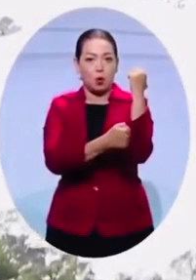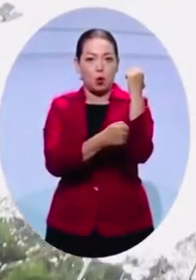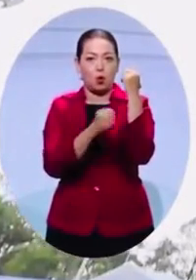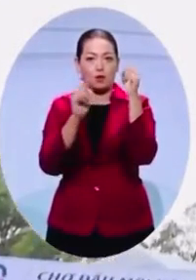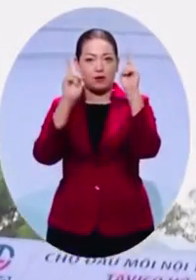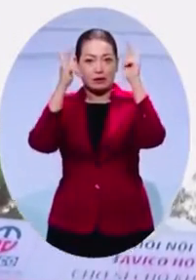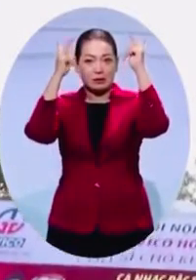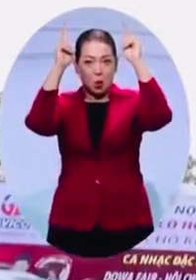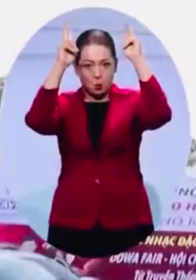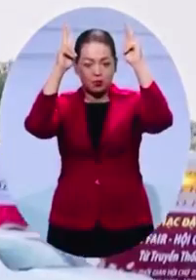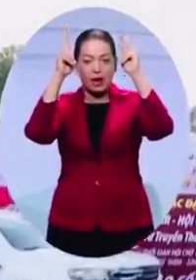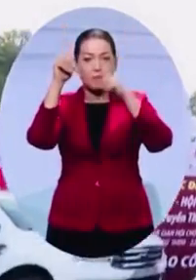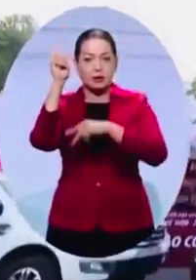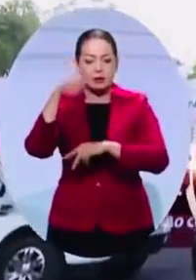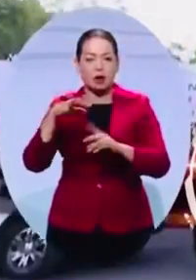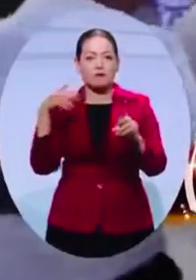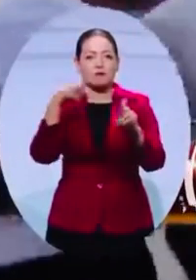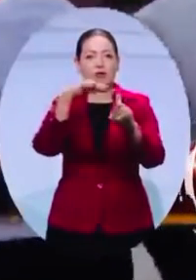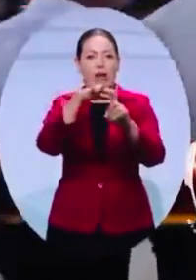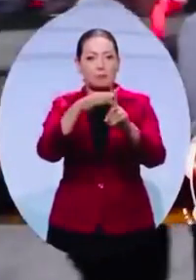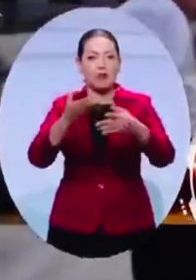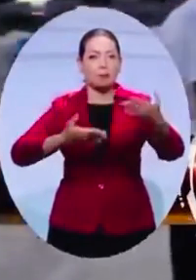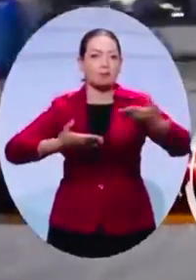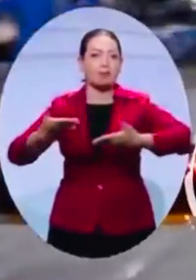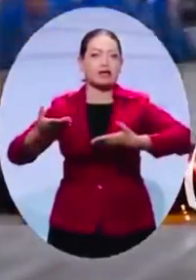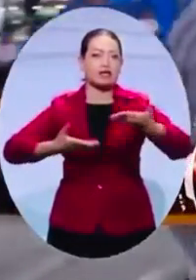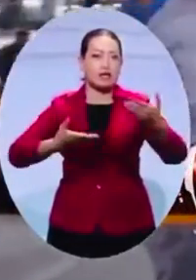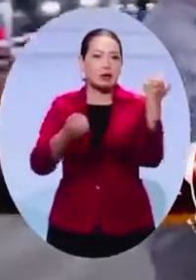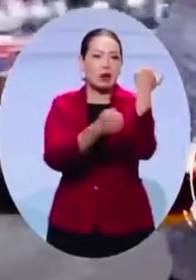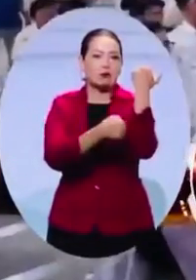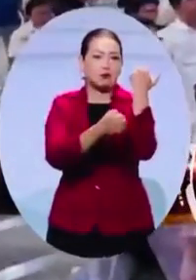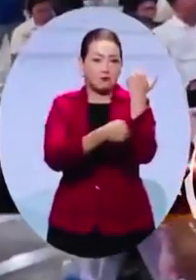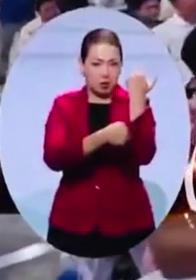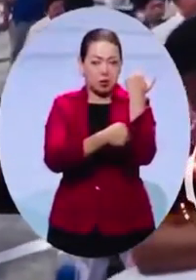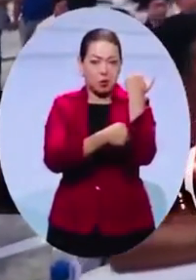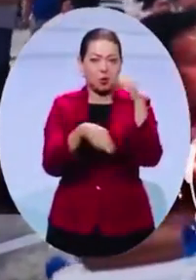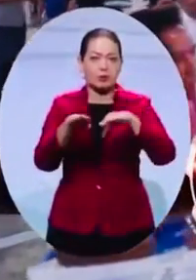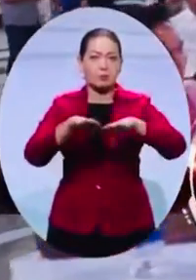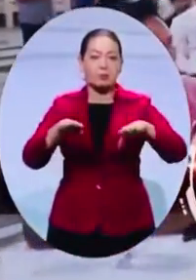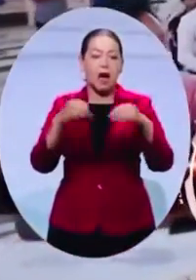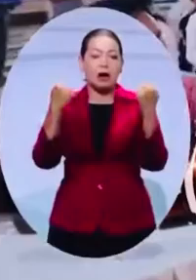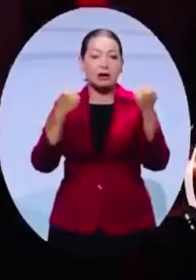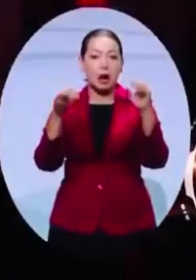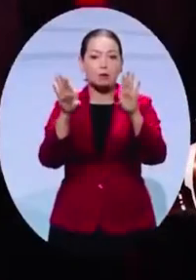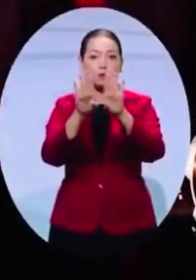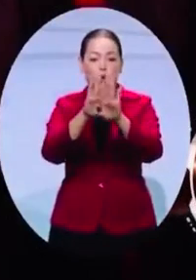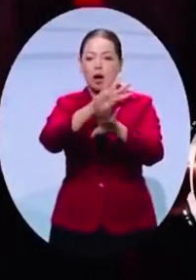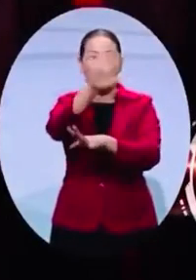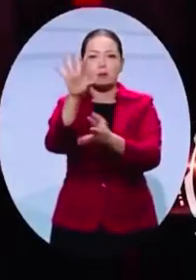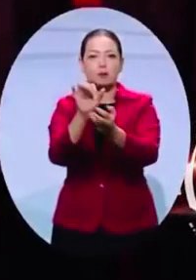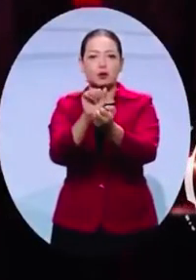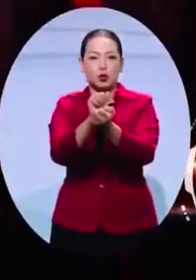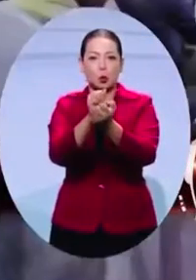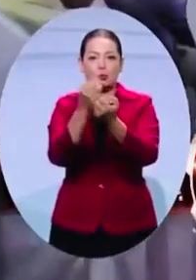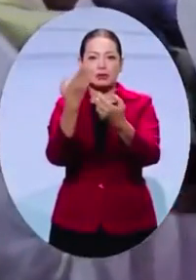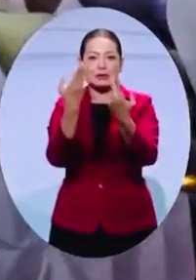Các doanh nghiệp tham gia là những đơn vị sản xuất và kinh doanh các sản phẩm liên quan đến ngành gỗ. Tại đây, khách tham quan sẽ có dịp tìm hiểu về các sản phẩm đồ gỗ